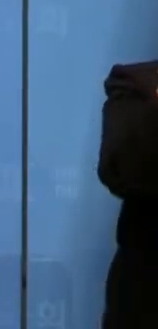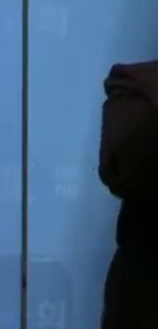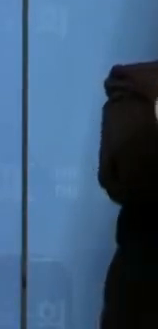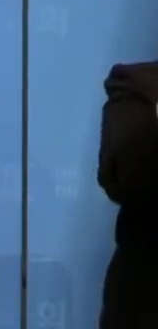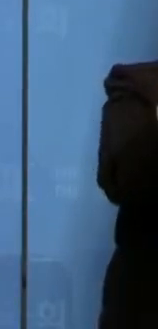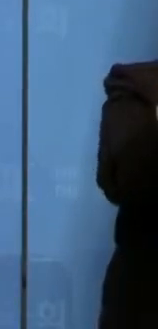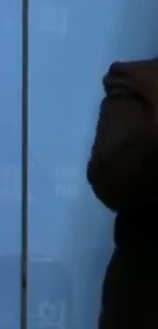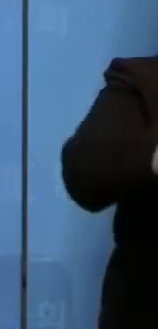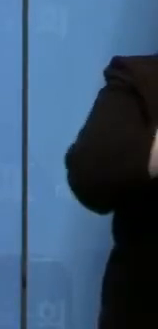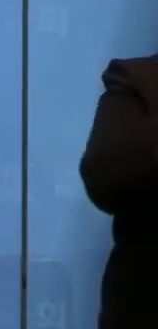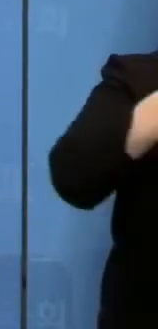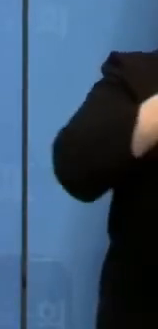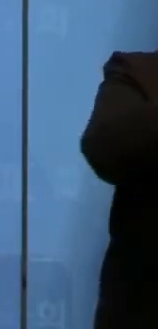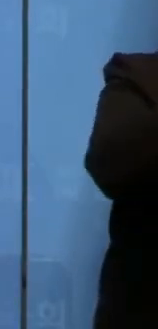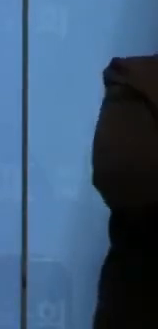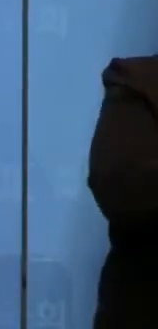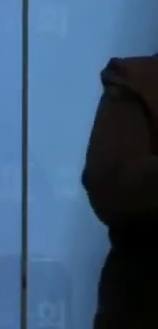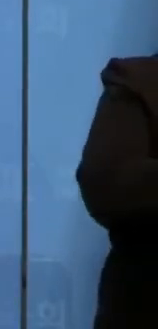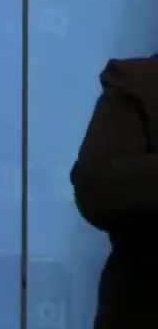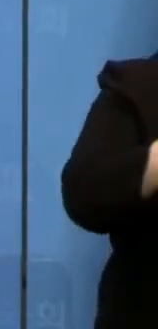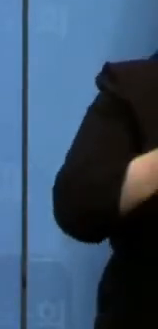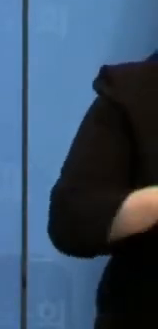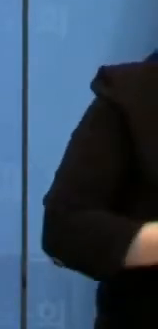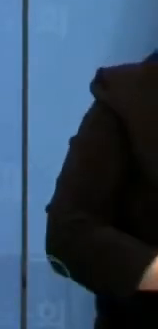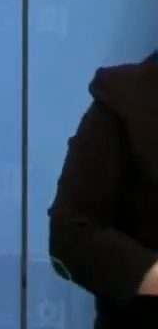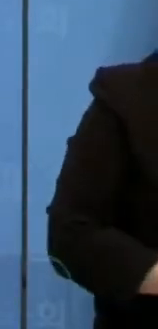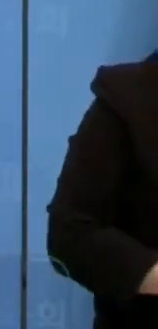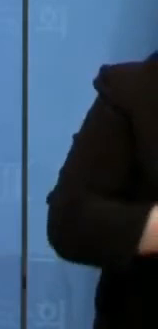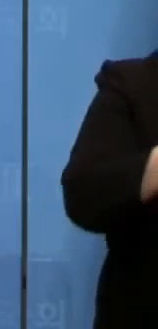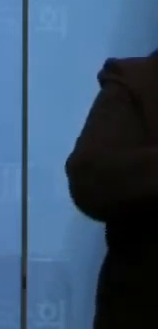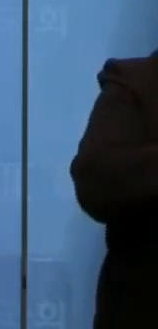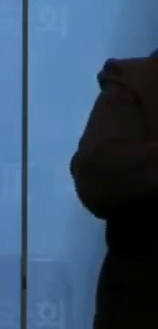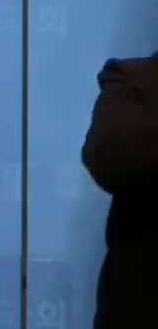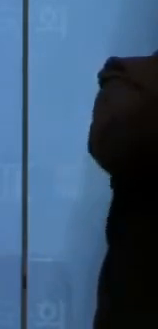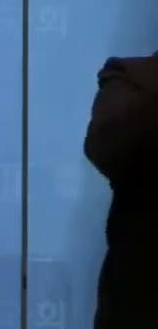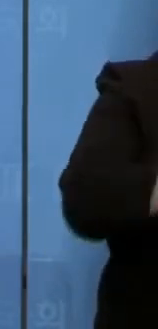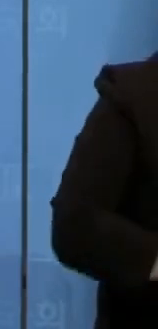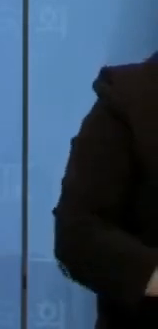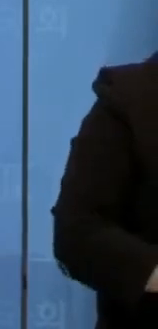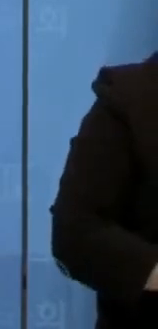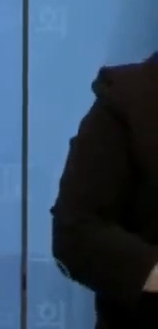보고 앞으로 나가겠습니다. 고맙습니다.